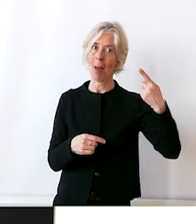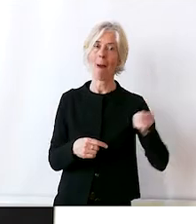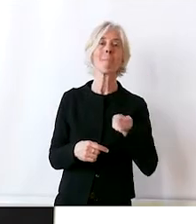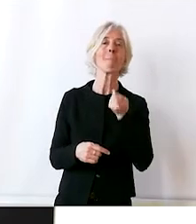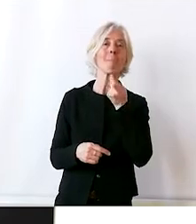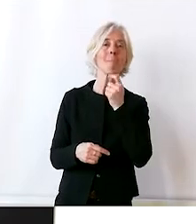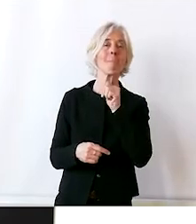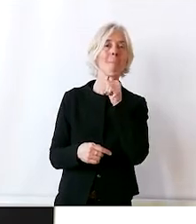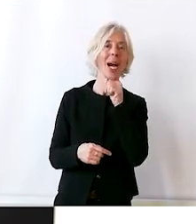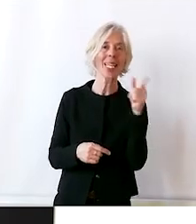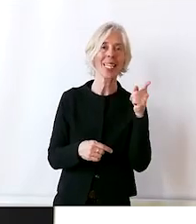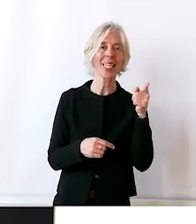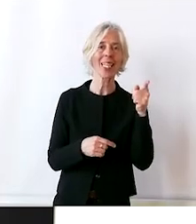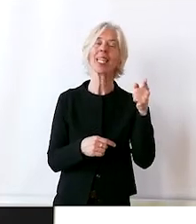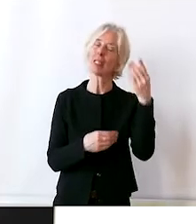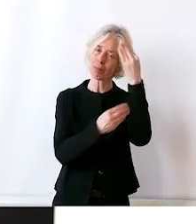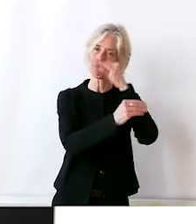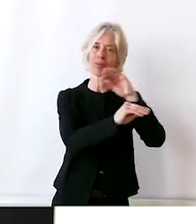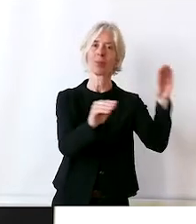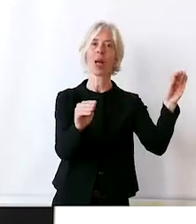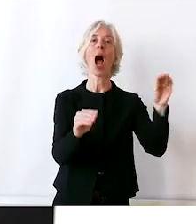A3 Klimaneutral.